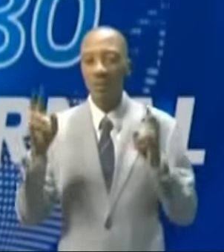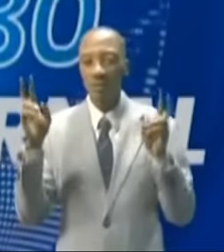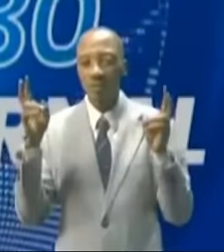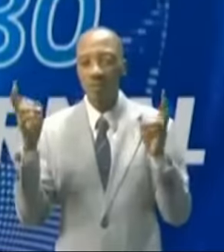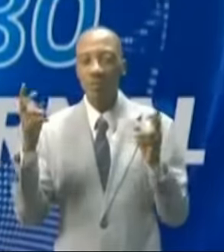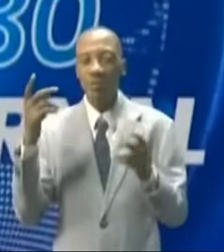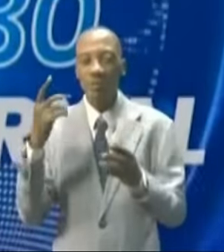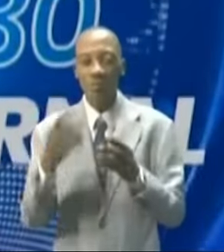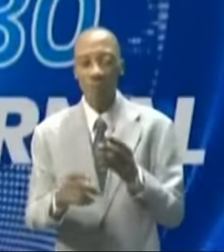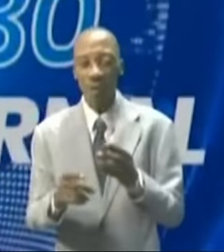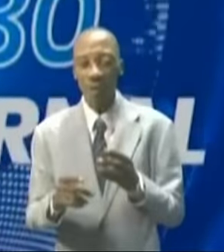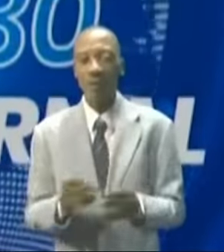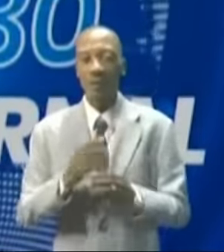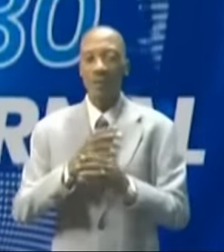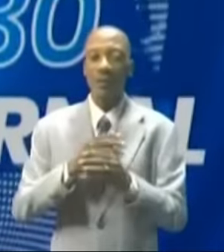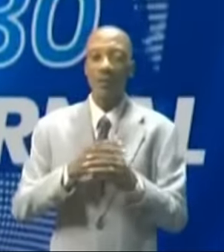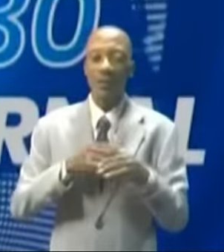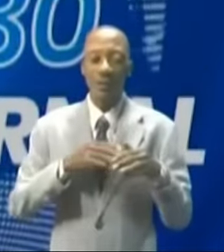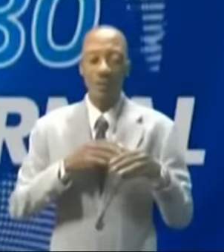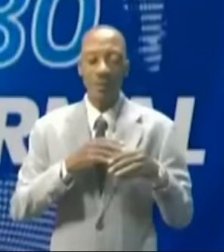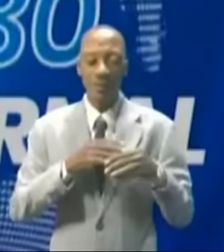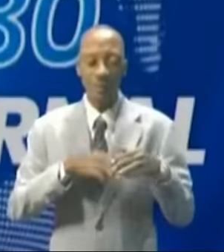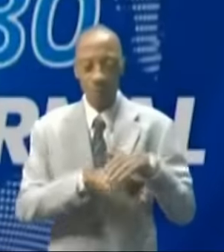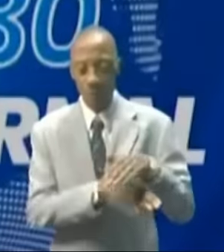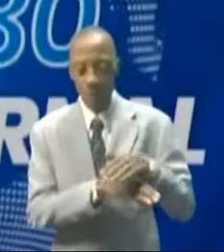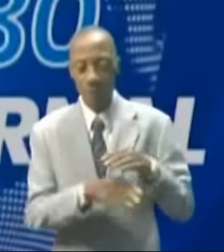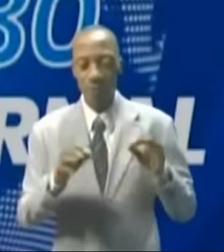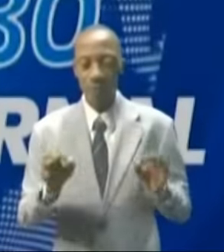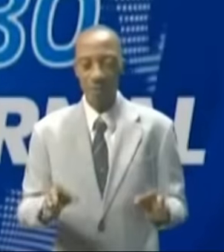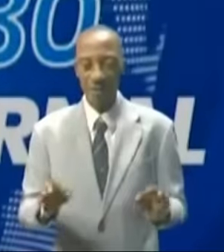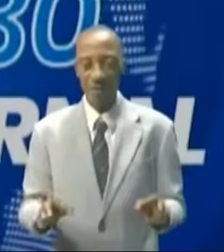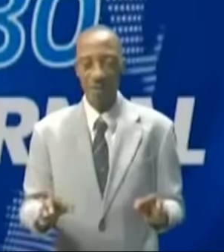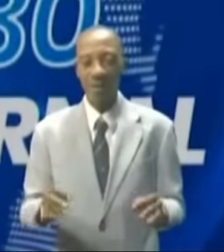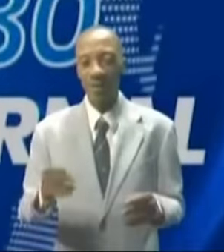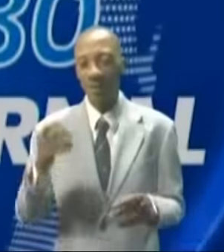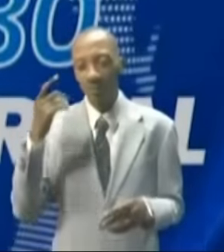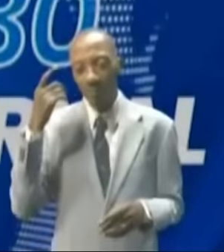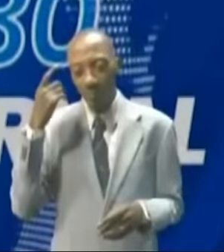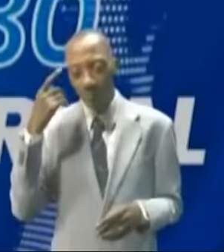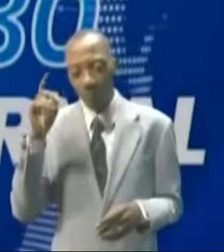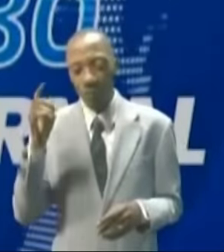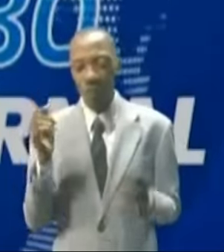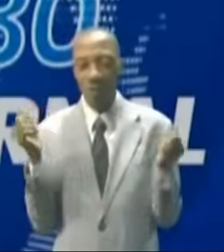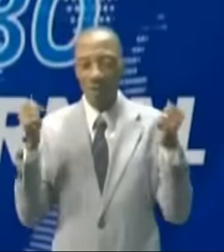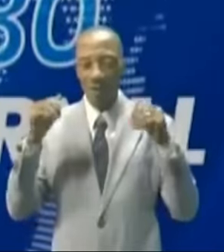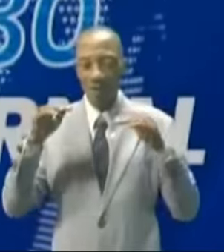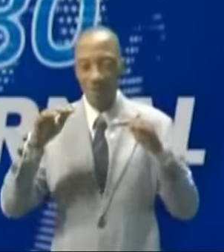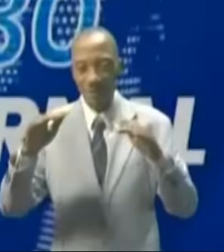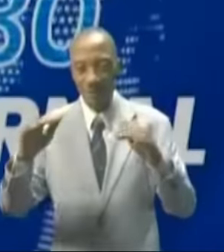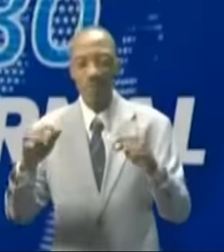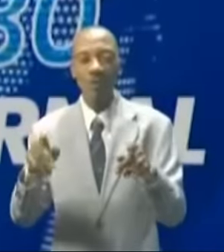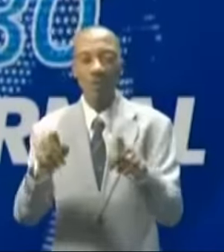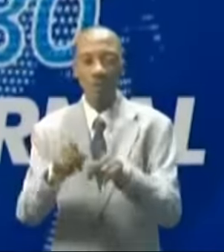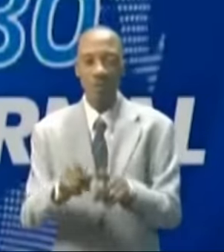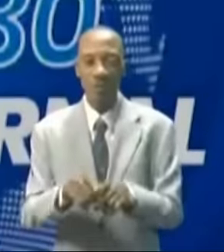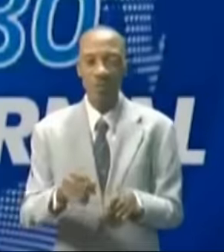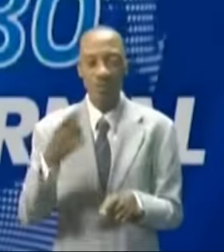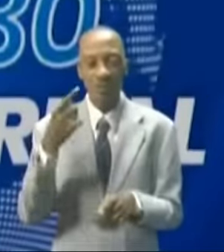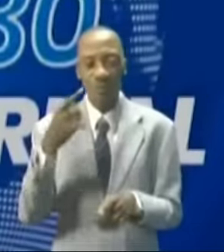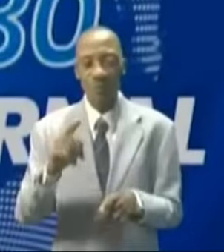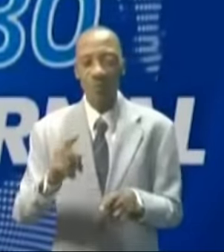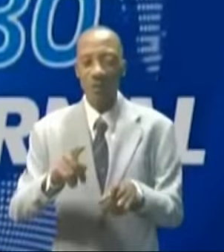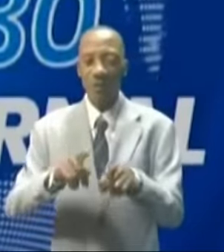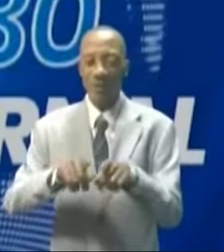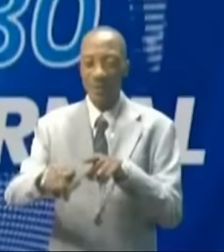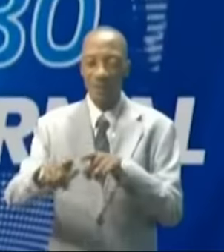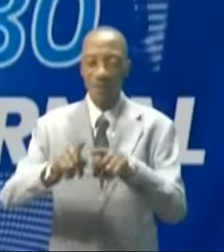restauration des terres, la lutte contre la désertification et la résilience à la sécheresse. Le but est